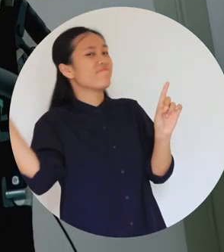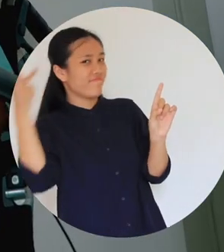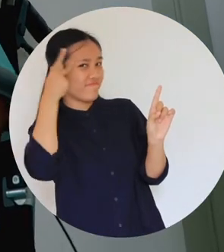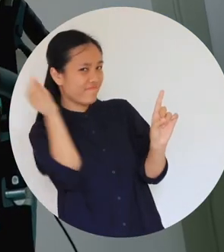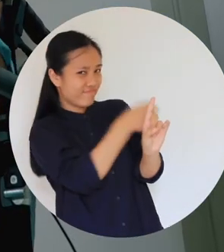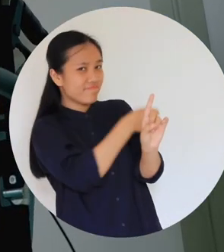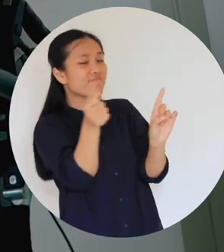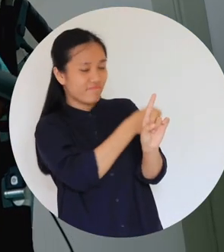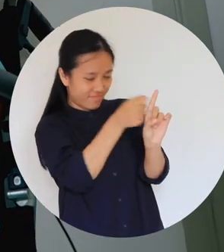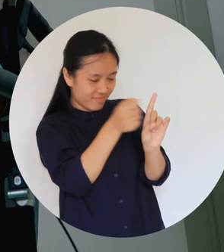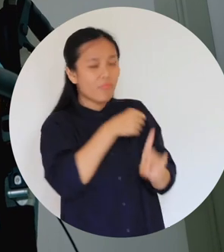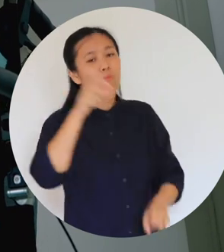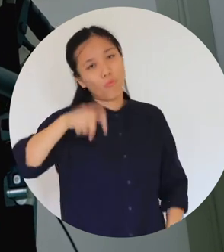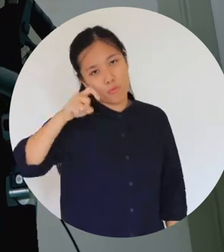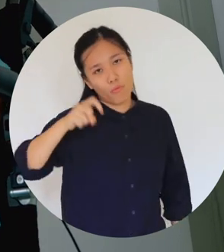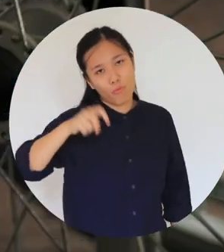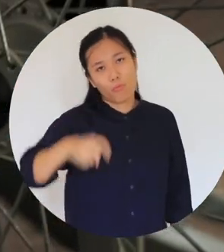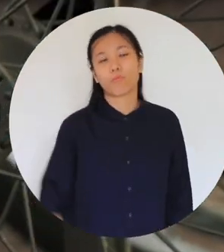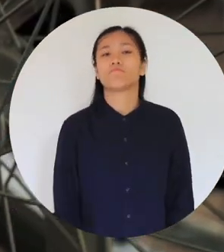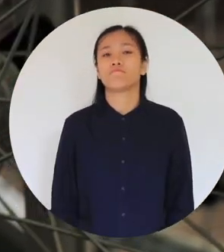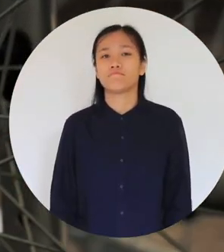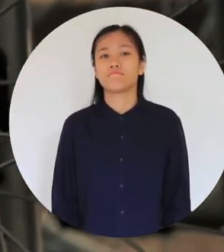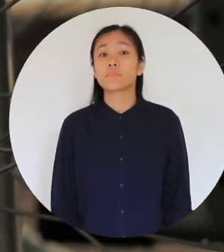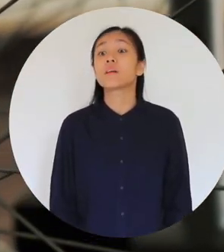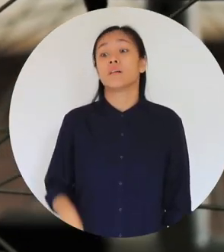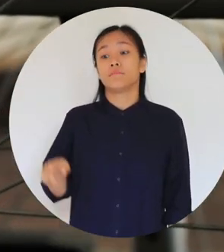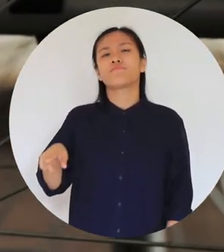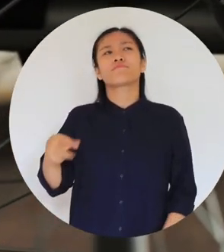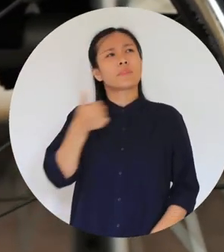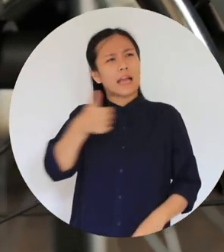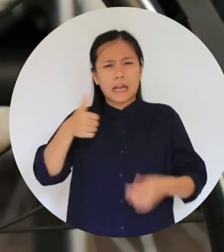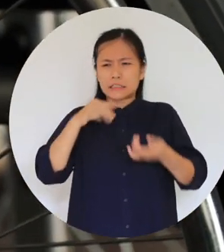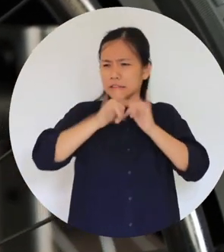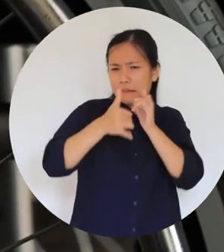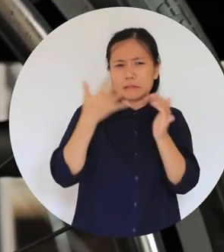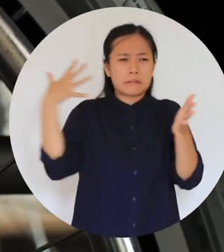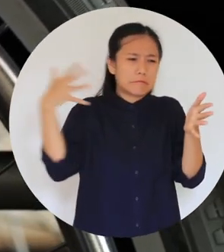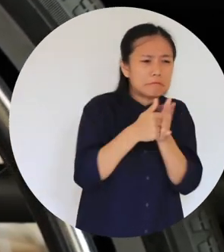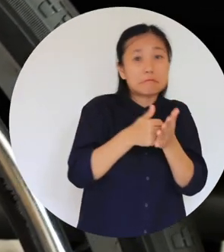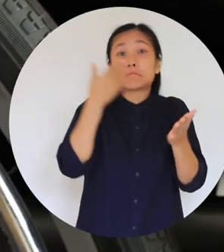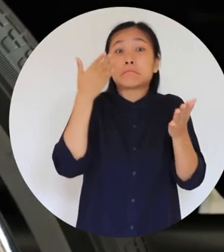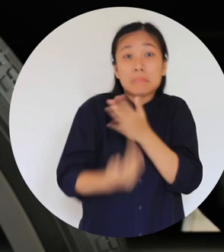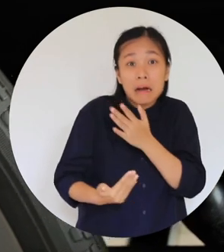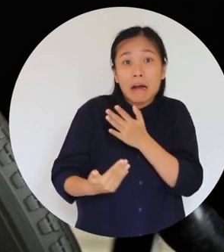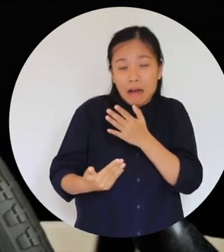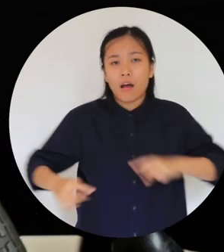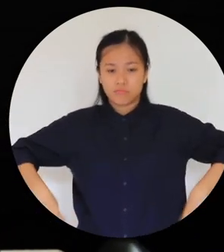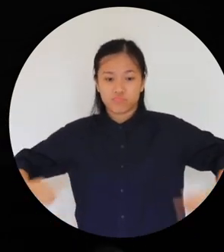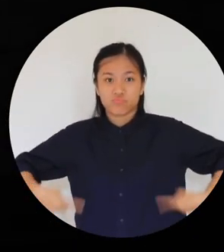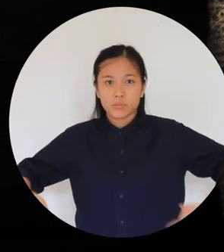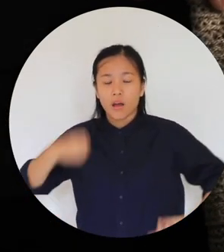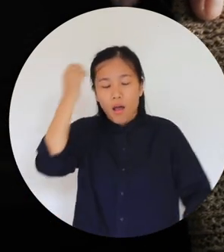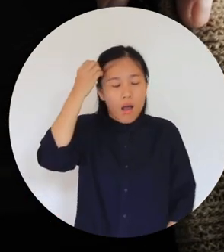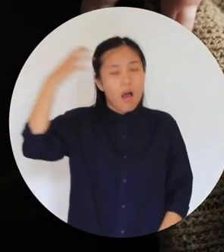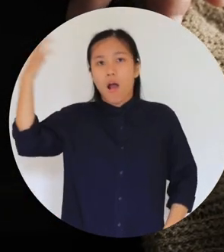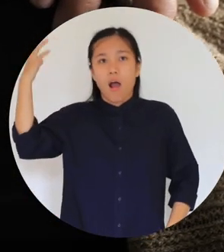sóc cũng có thể bị người khuyết tật bạo hành. Những người khuyết tật vận động do bệnh lý và tai nạn, ở giai đoạn đầu thường chưa thể chấp nhận được